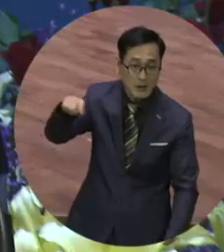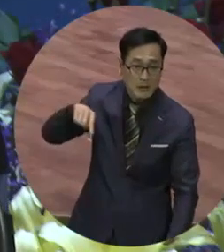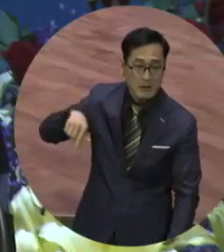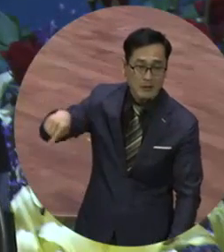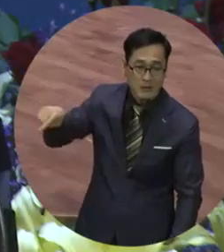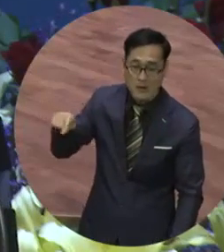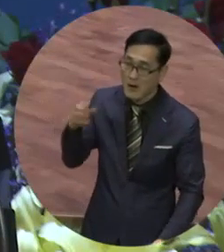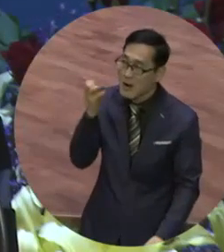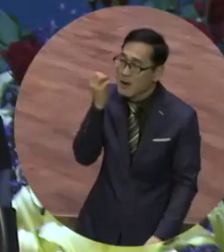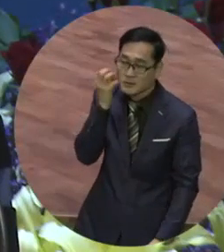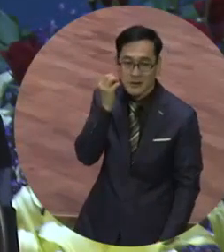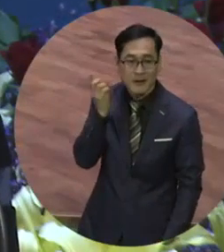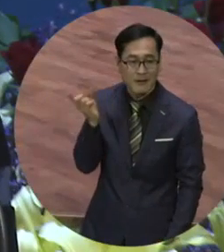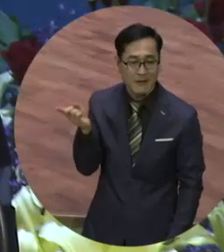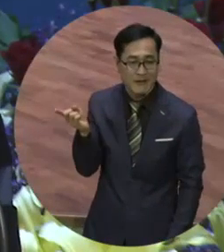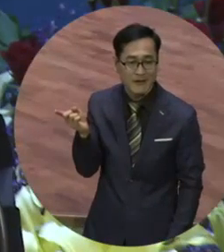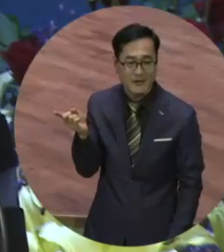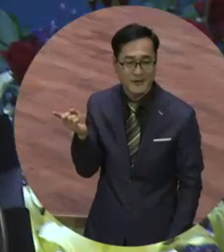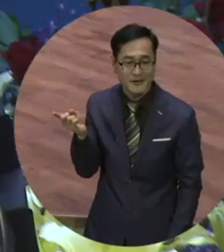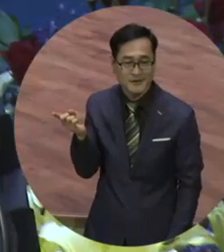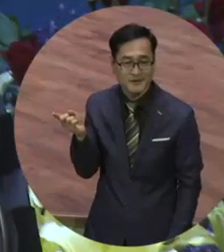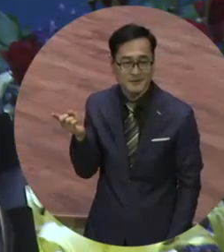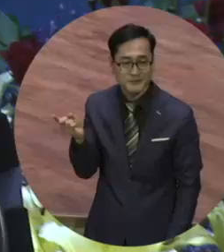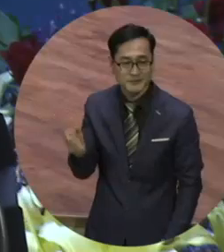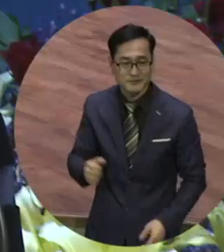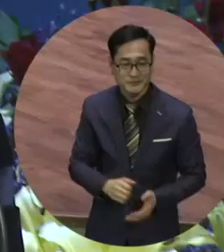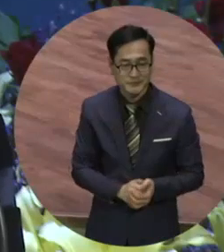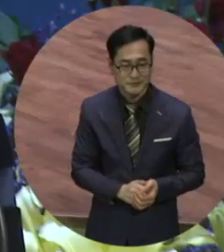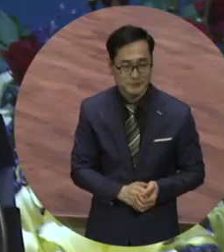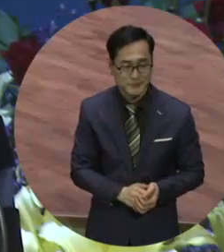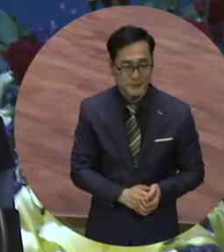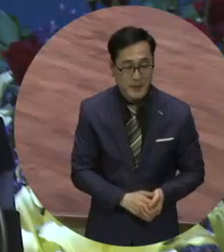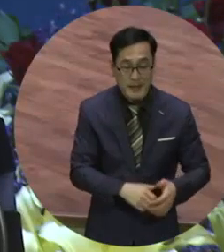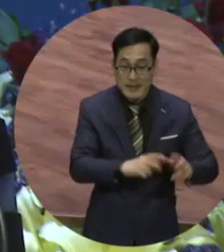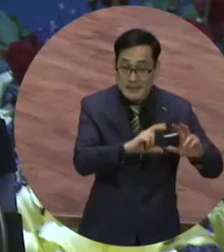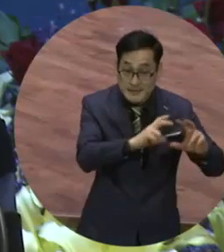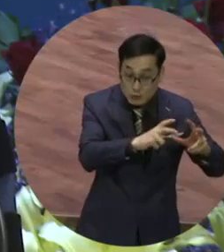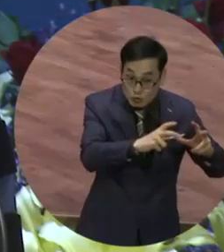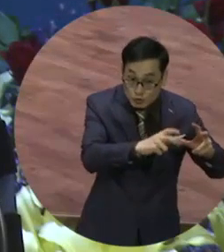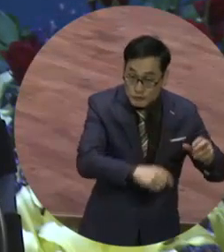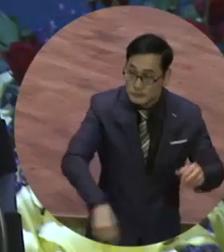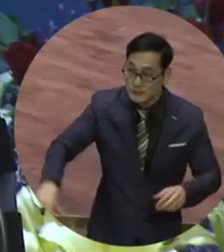킬로입니다. 1억 5천만 킬로가 떨어져 있어요.